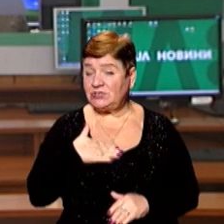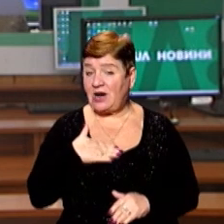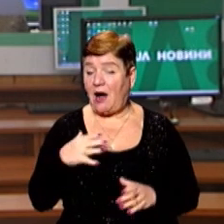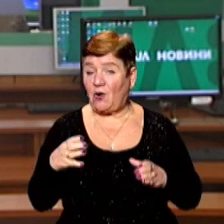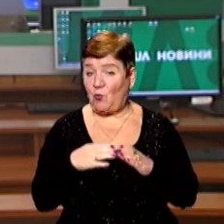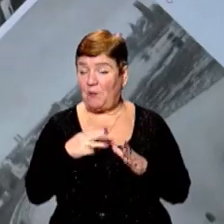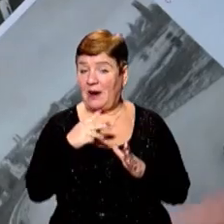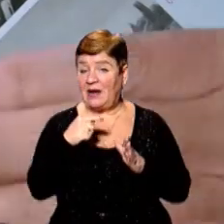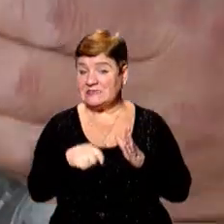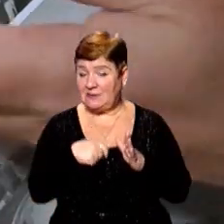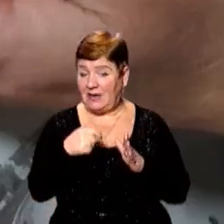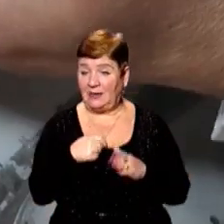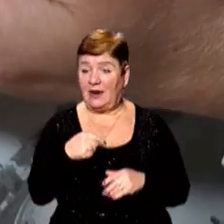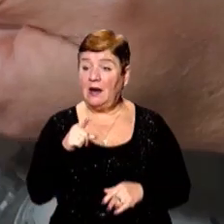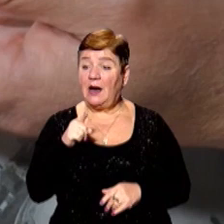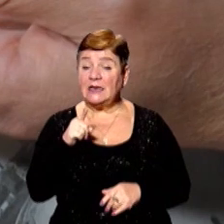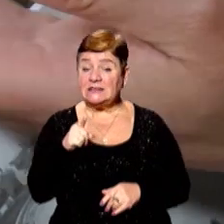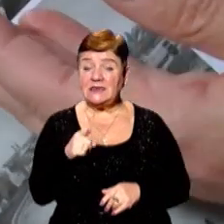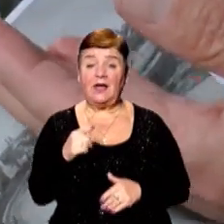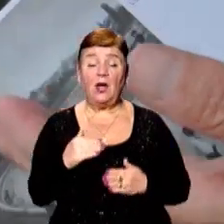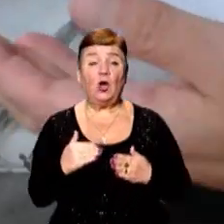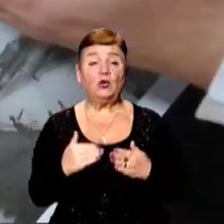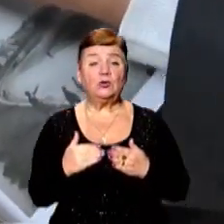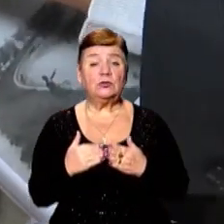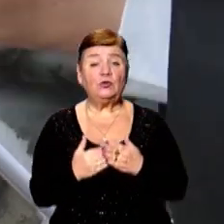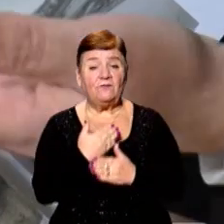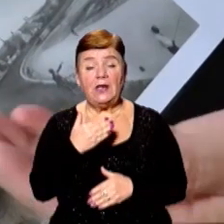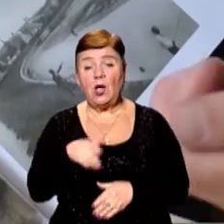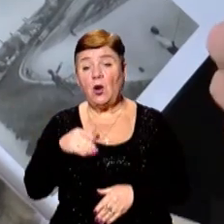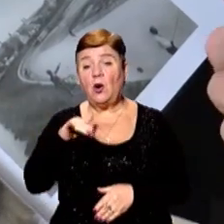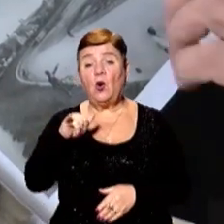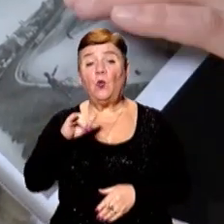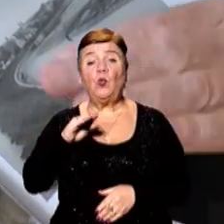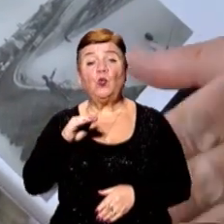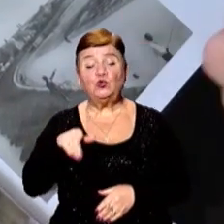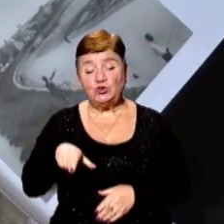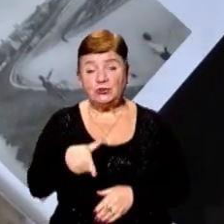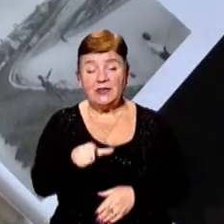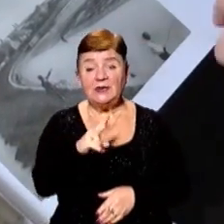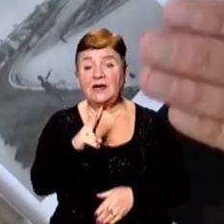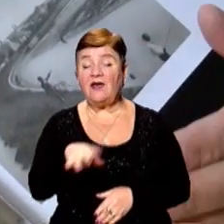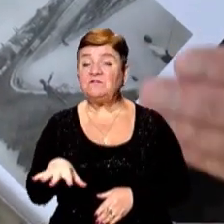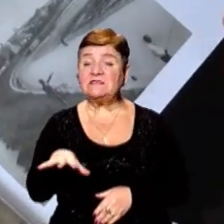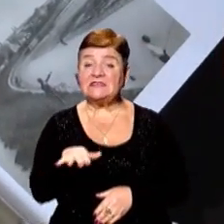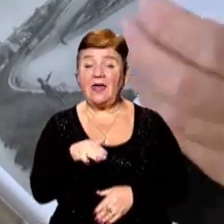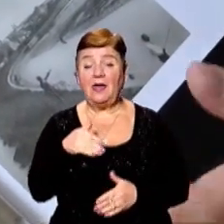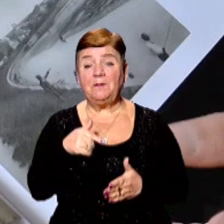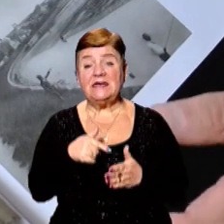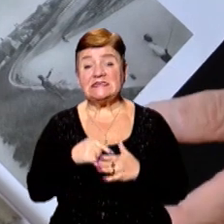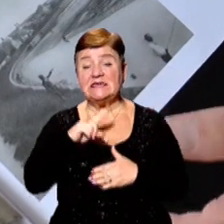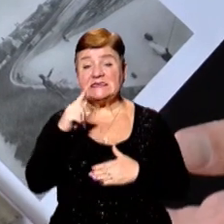група. А це, власне, малий Уж, який все місто за